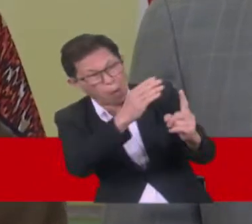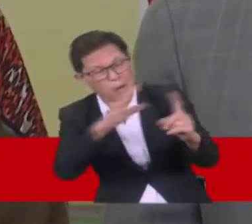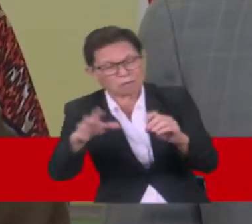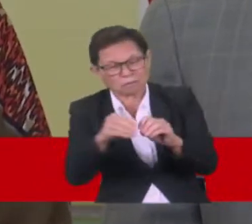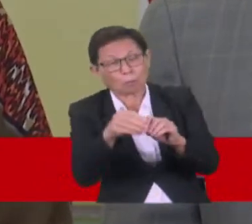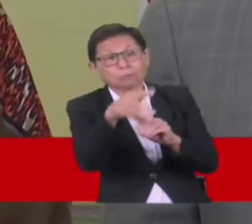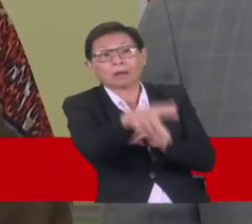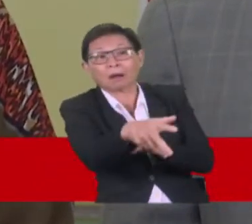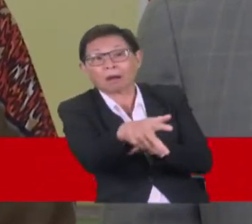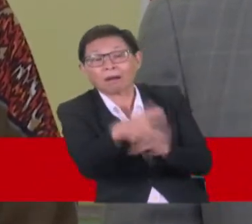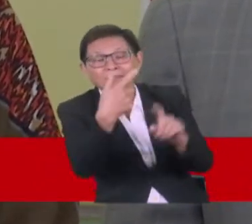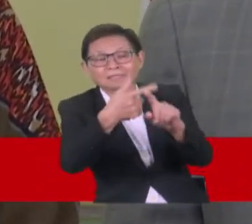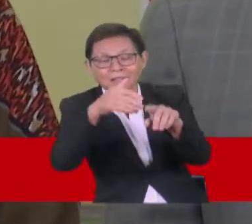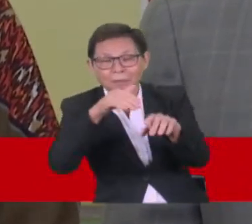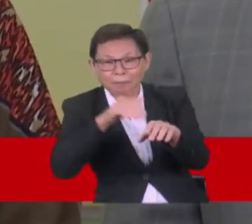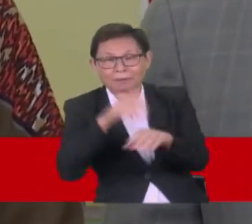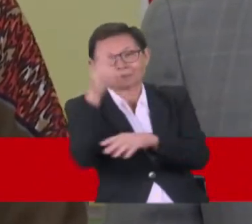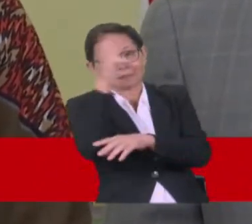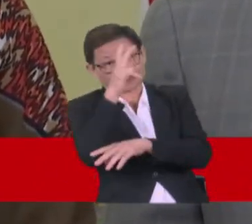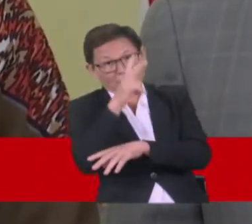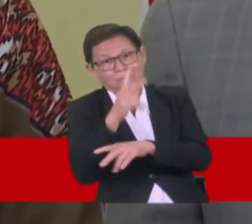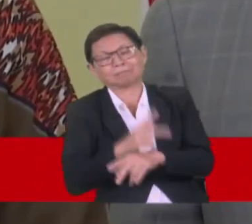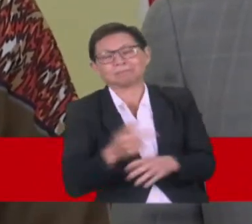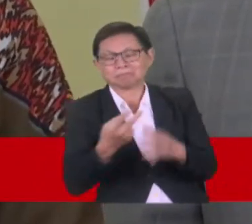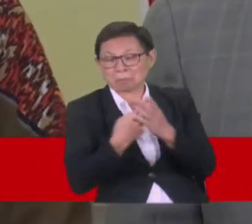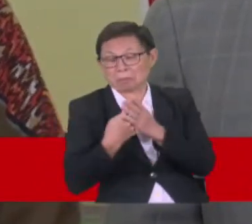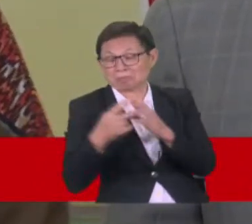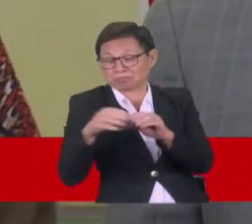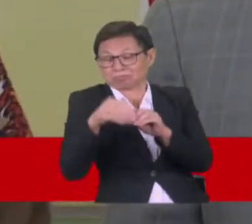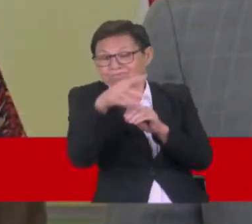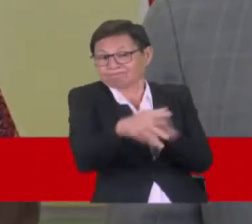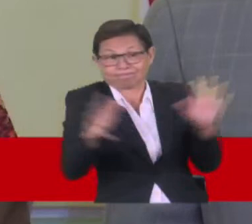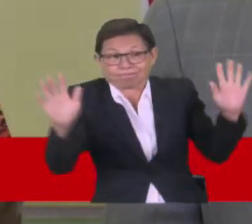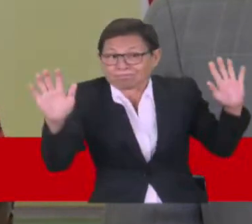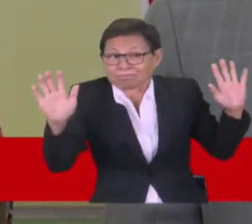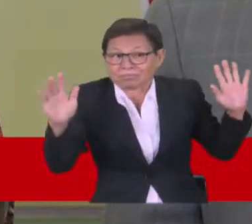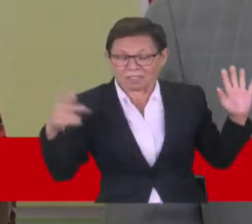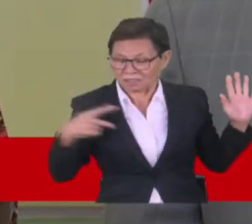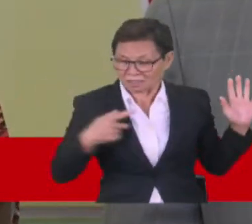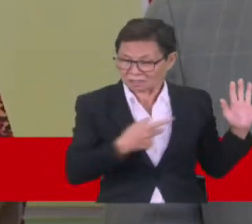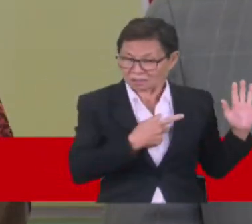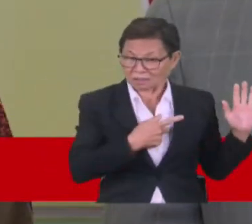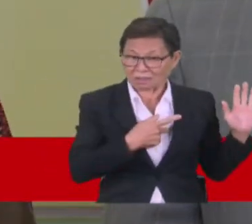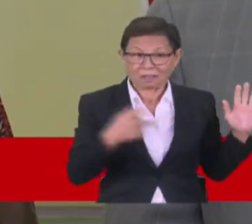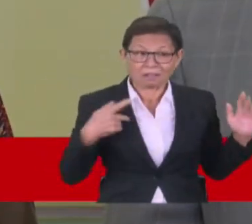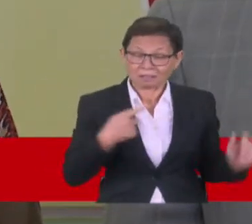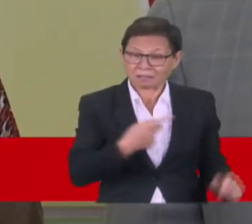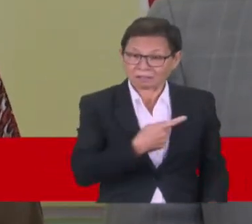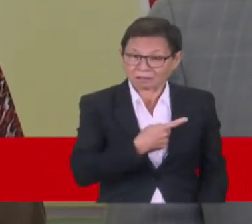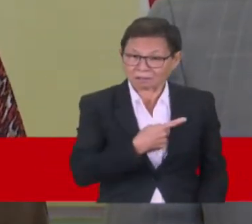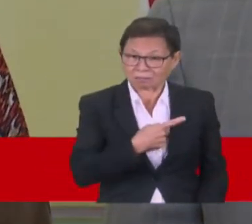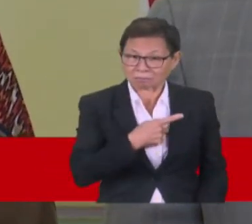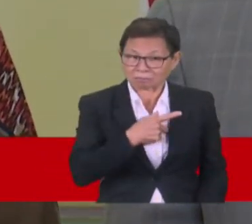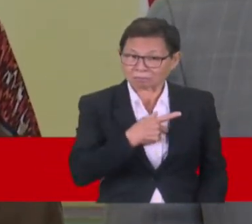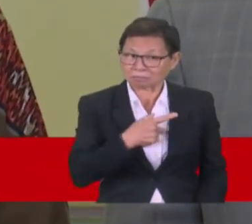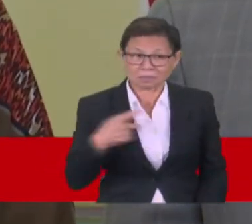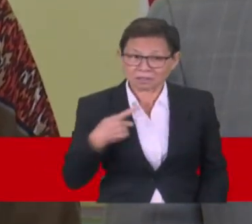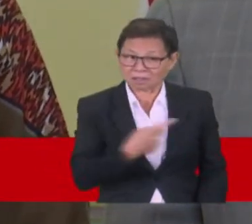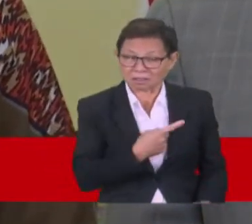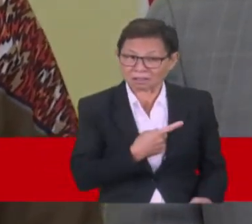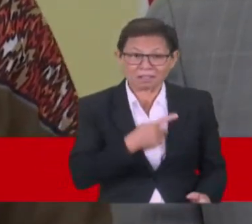dari pihak kerajaan perpaduan kita tidak mengulangi sikap